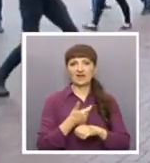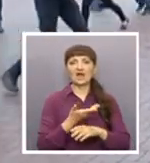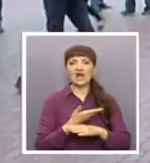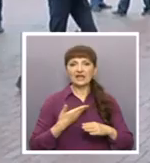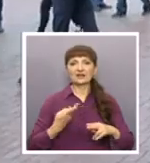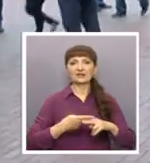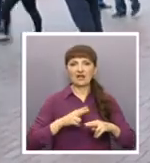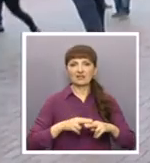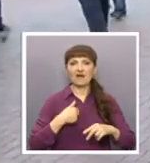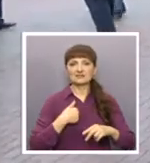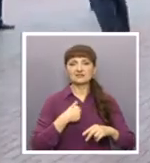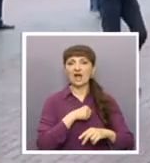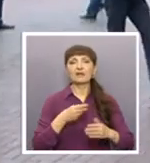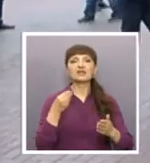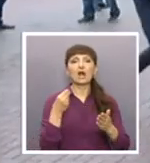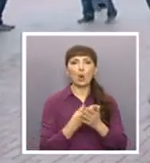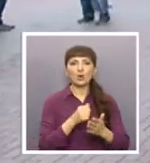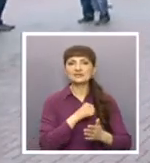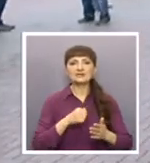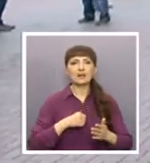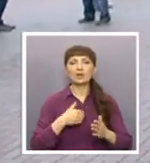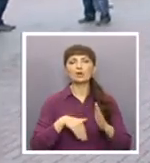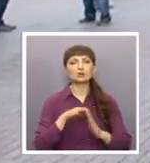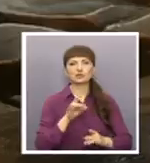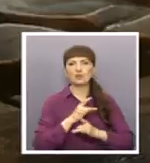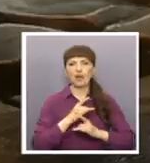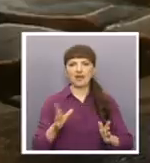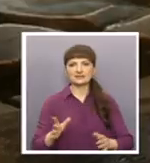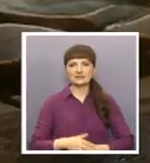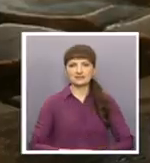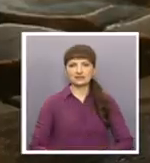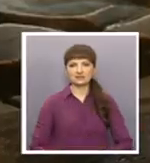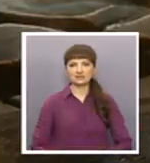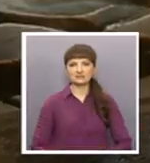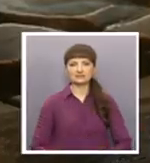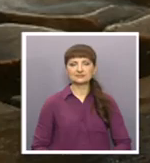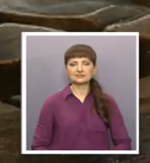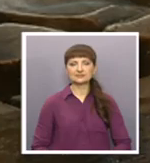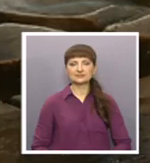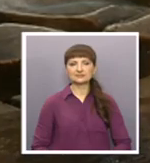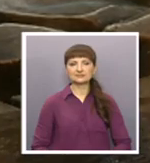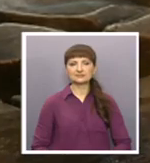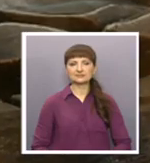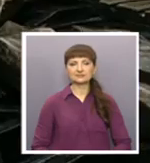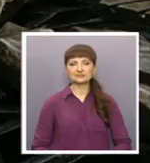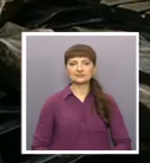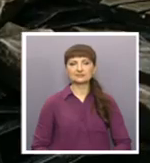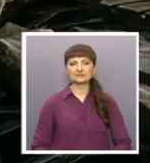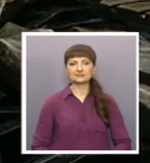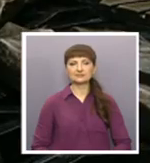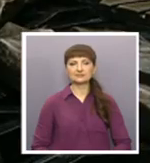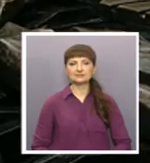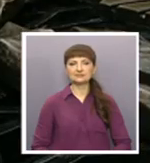нас самый дорогой и самый-самый лучший праздник. Ажар Оразбай, Диля Мухамеджанова, Валерий Таубалдиев, Асет